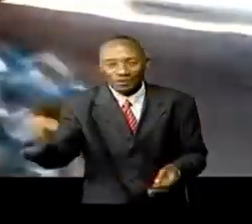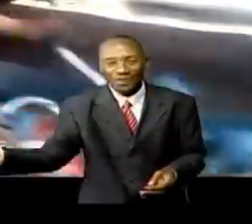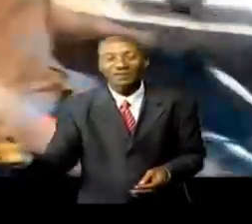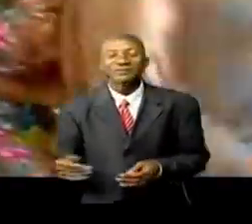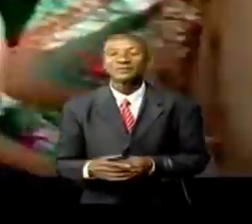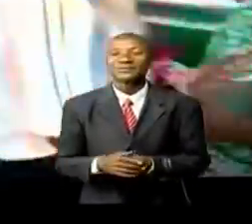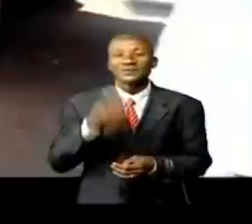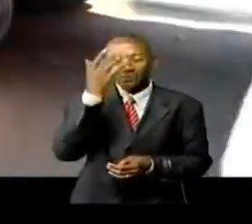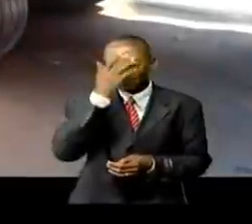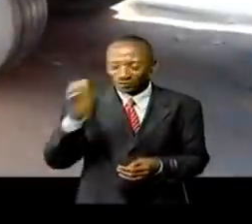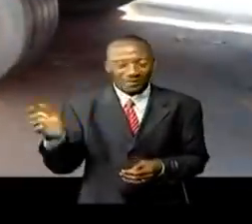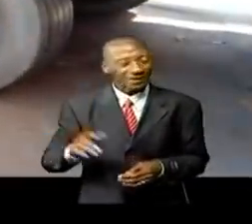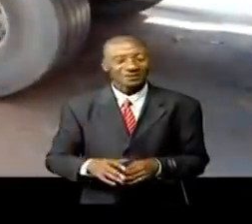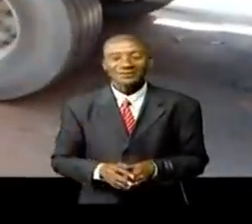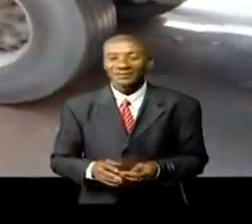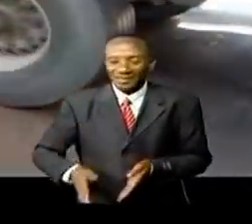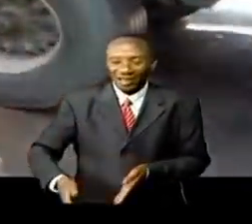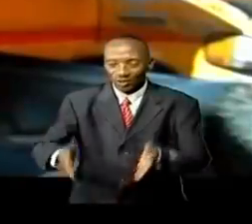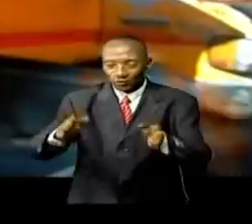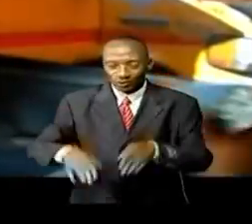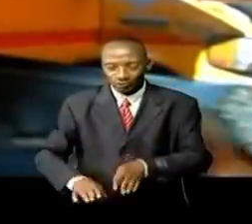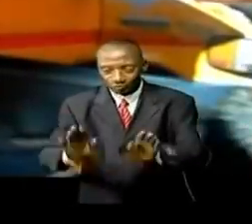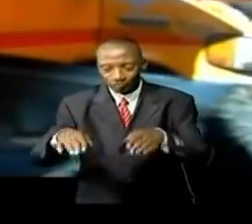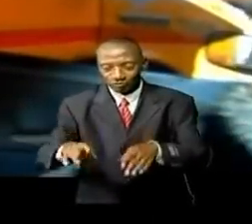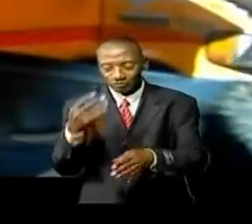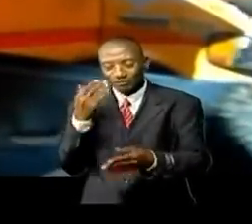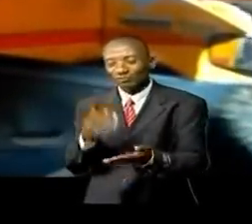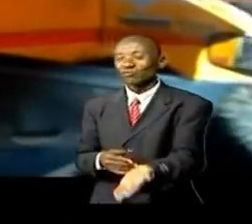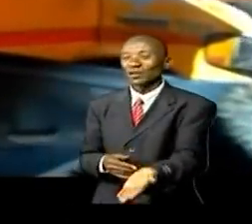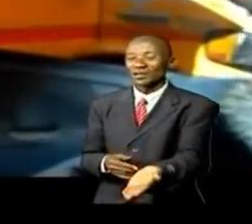les embouteillages que vous voyez ici.